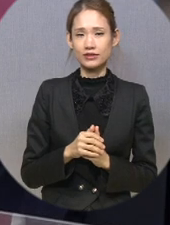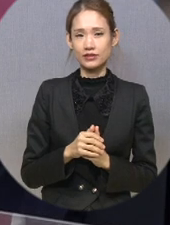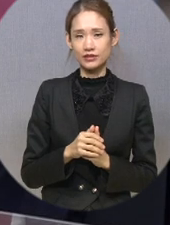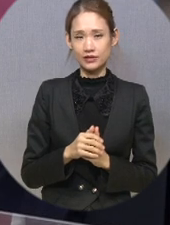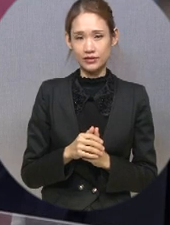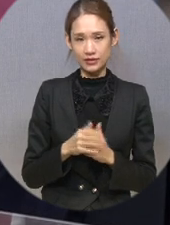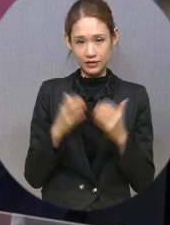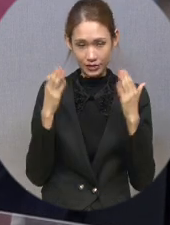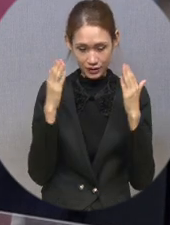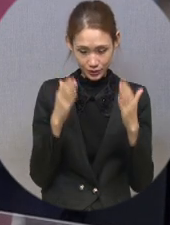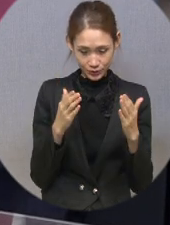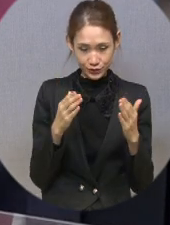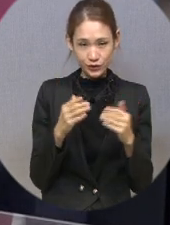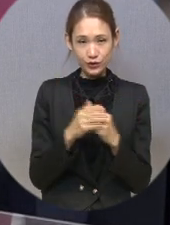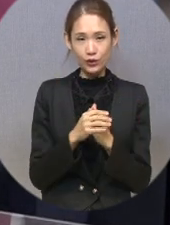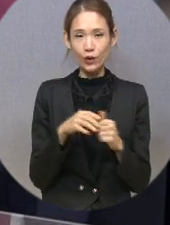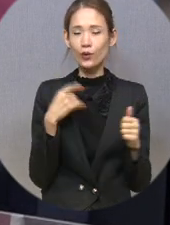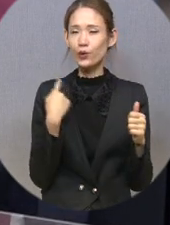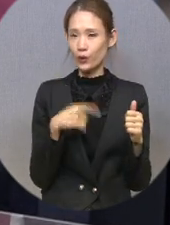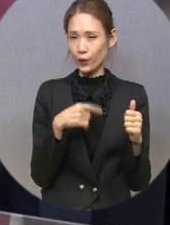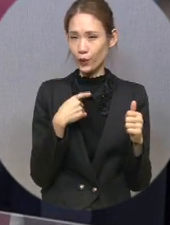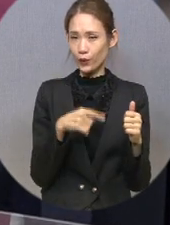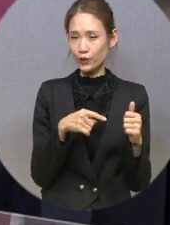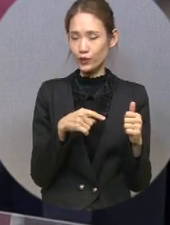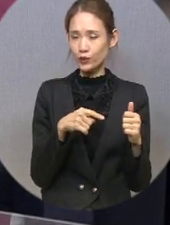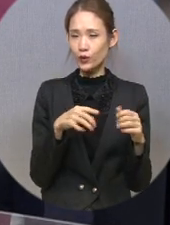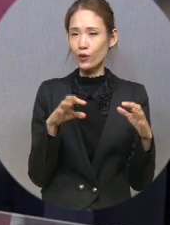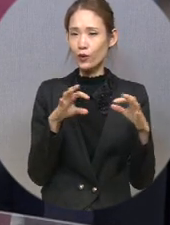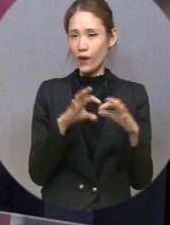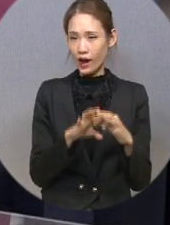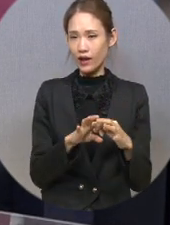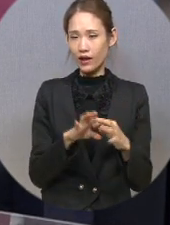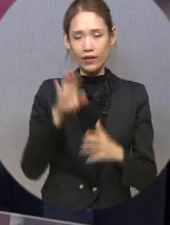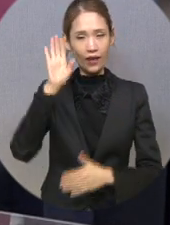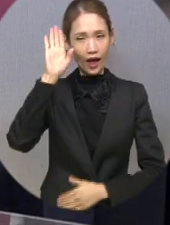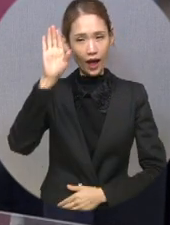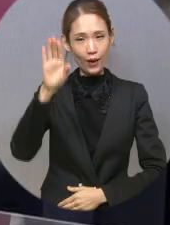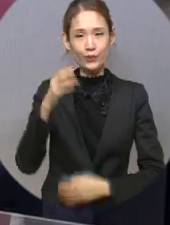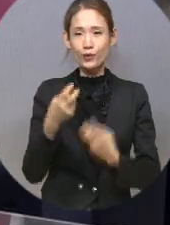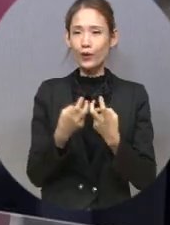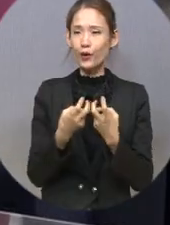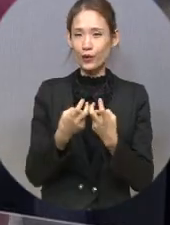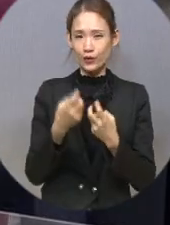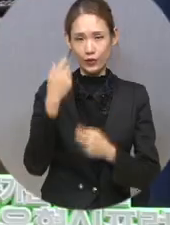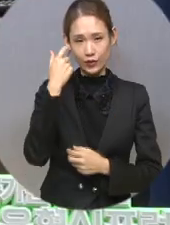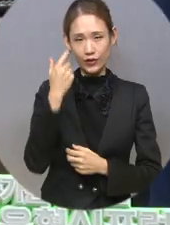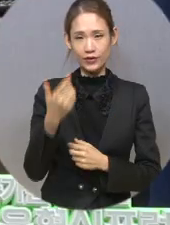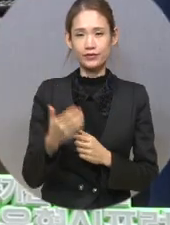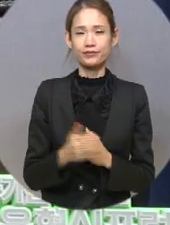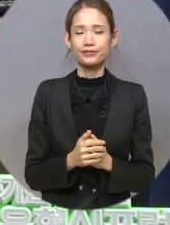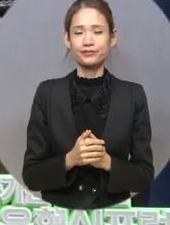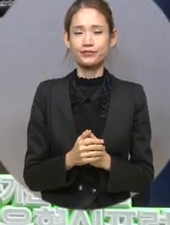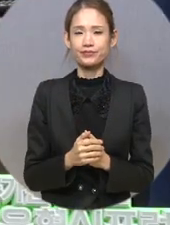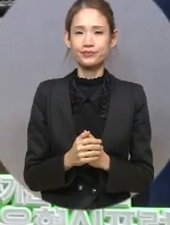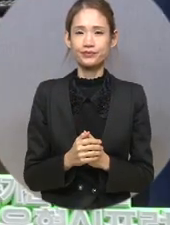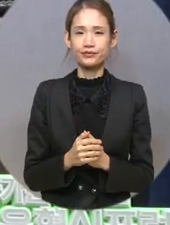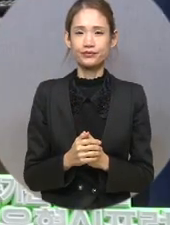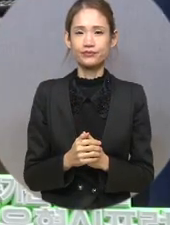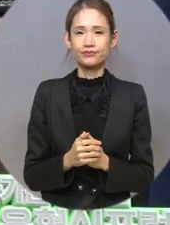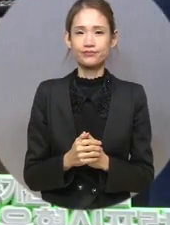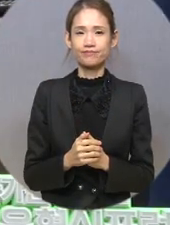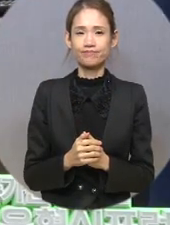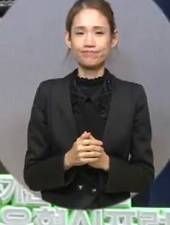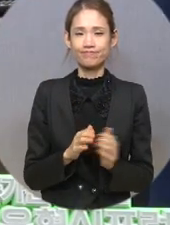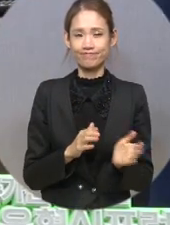주안점을 두고, 교육의 어떤 부분에 대해서 앞으로 가야 될 거라고 생각하시는지요? 예,